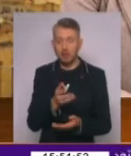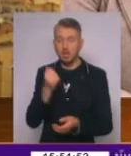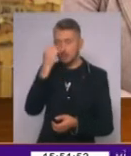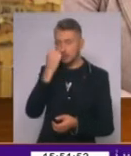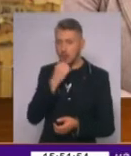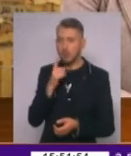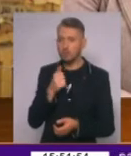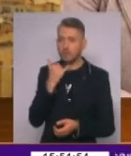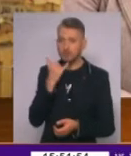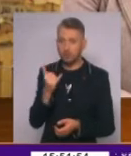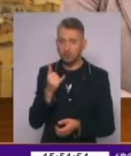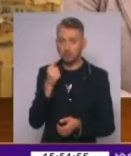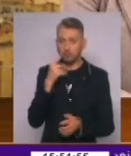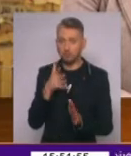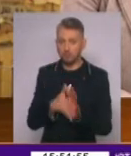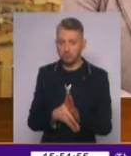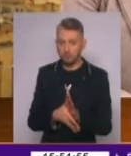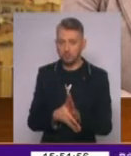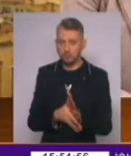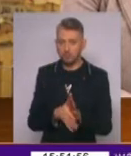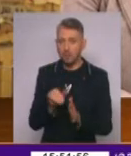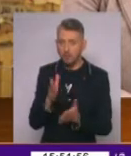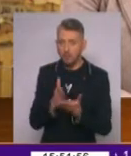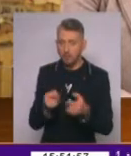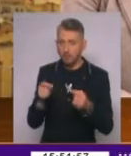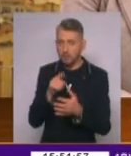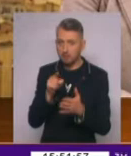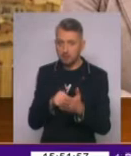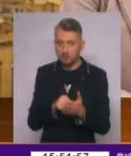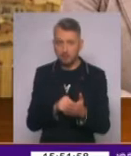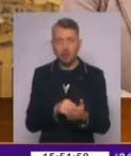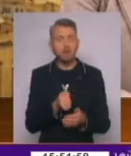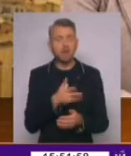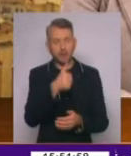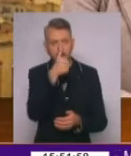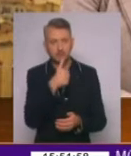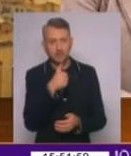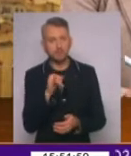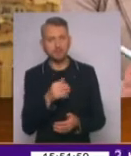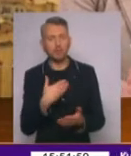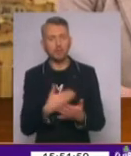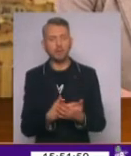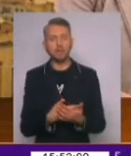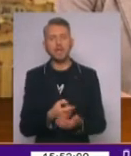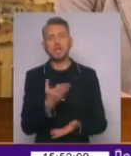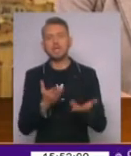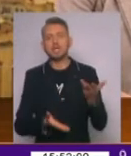так. За дзвінок, зрозумів. Так, давайте, у вас є конкретне питання? Кілька місяців. І от